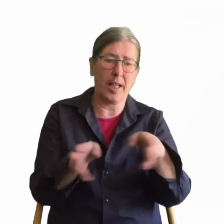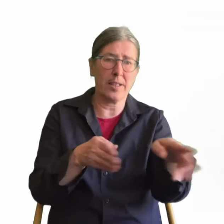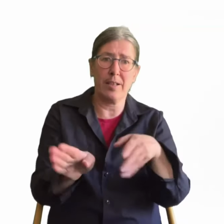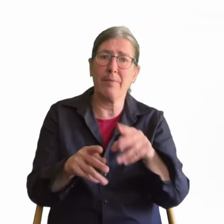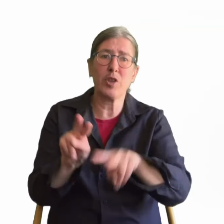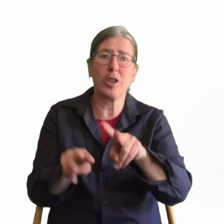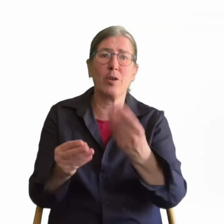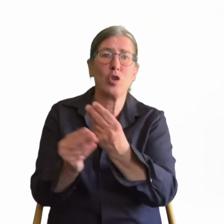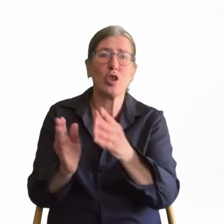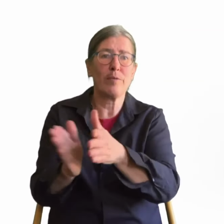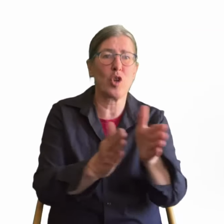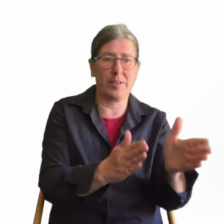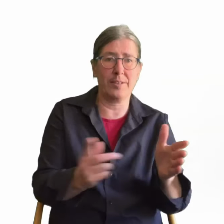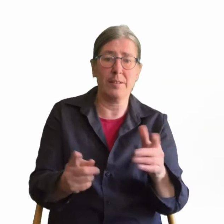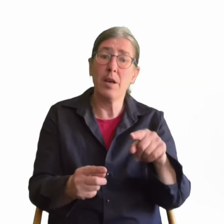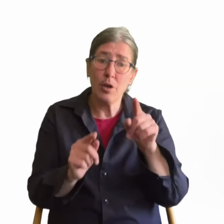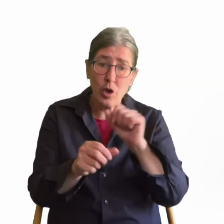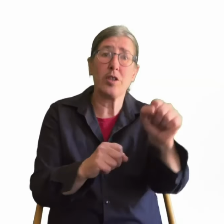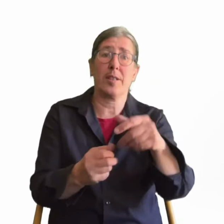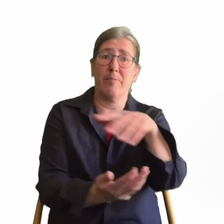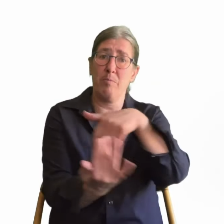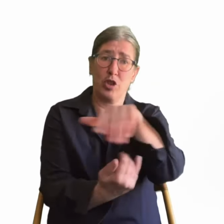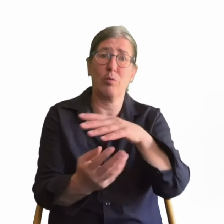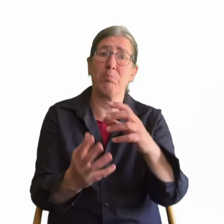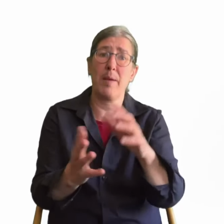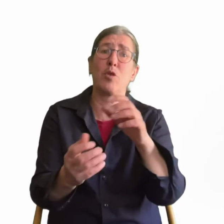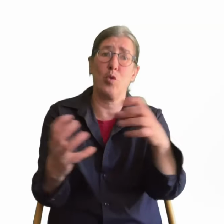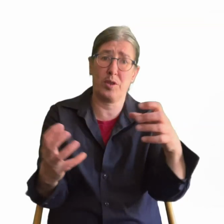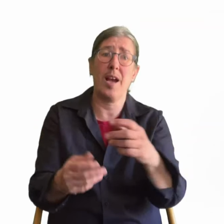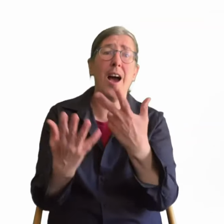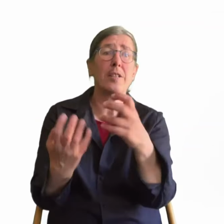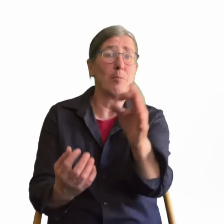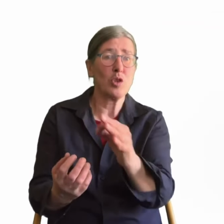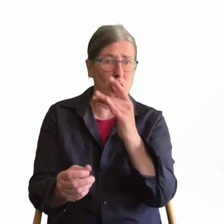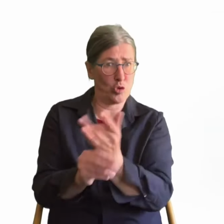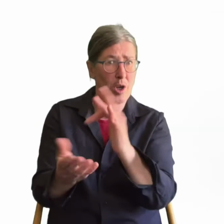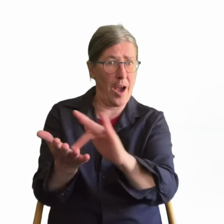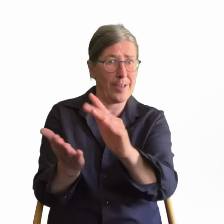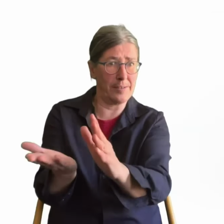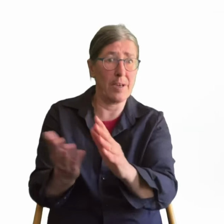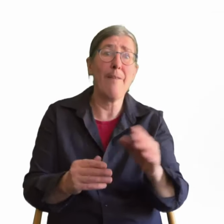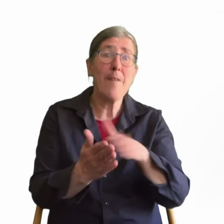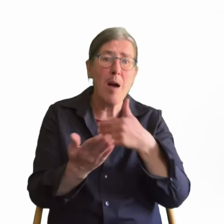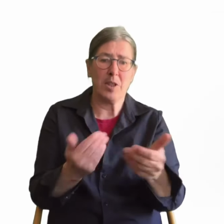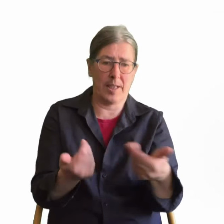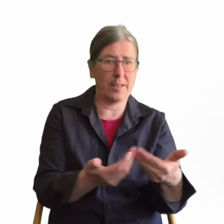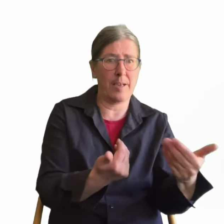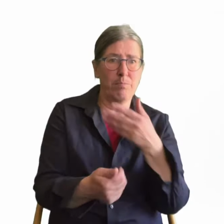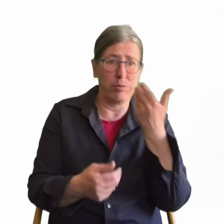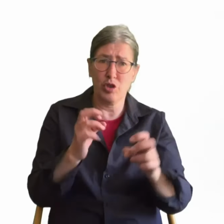verschiedener Kunststoffsorten bleibt groß. 80% gilt meist schon als sortenrein. Farben sind kaum voneinander zu